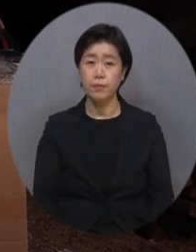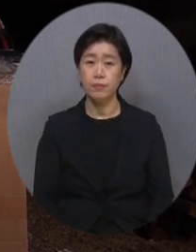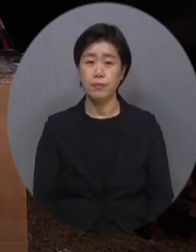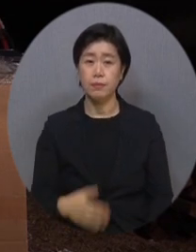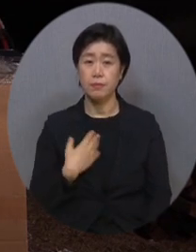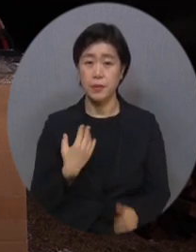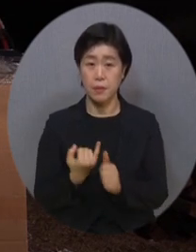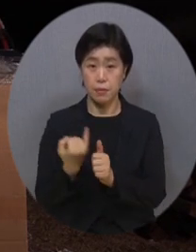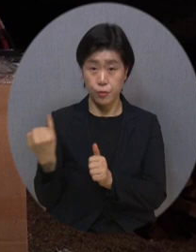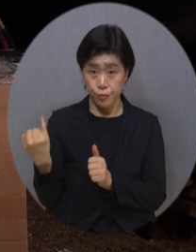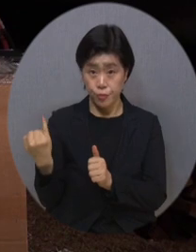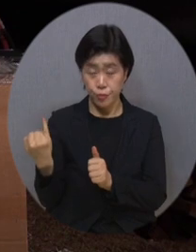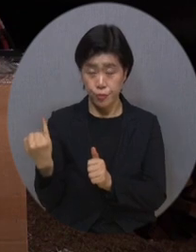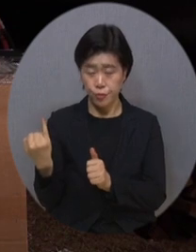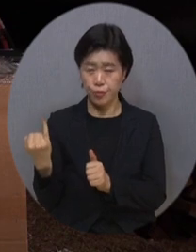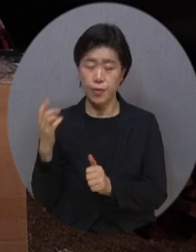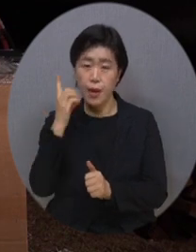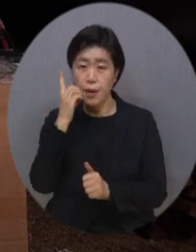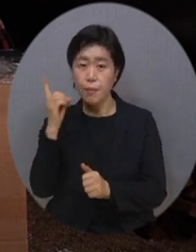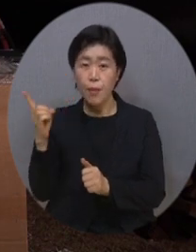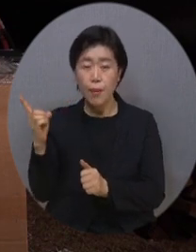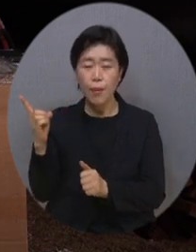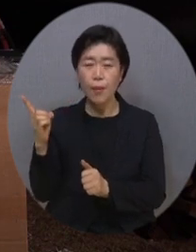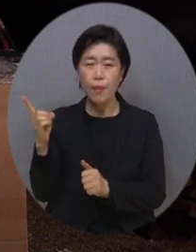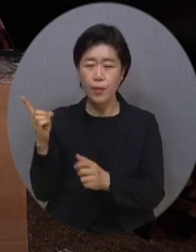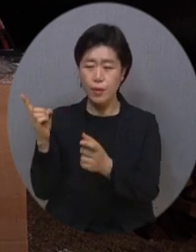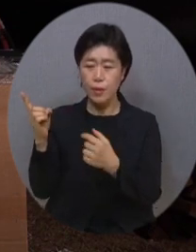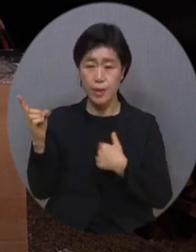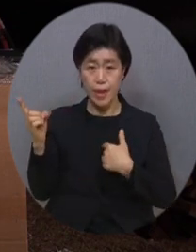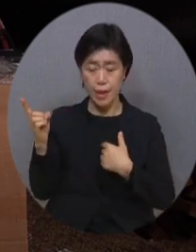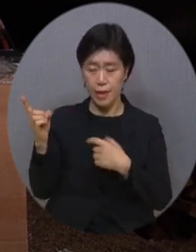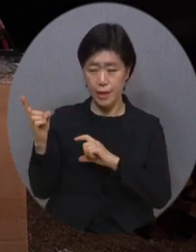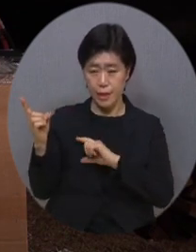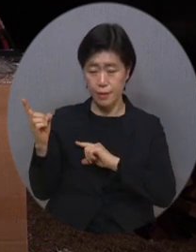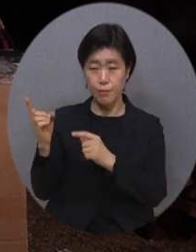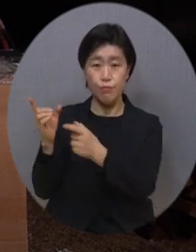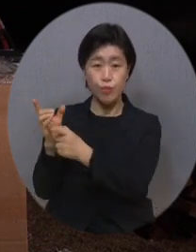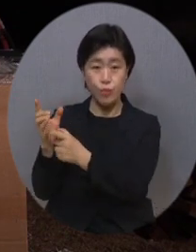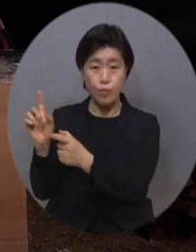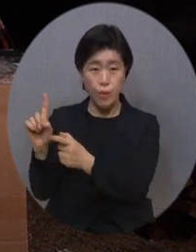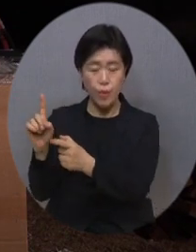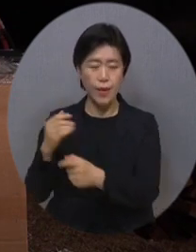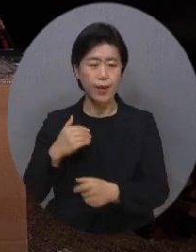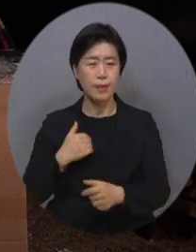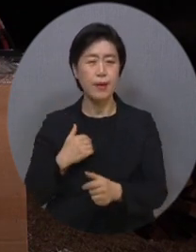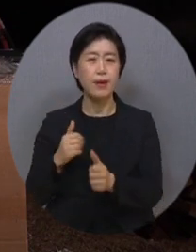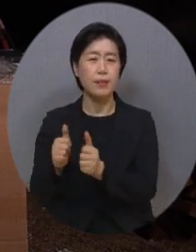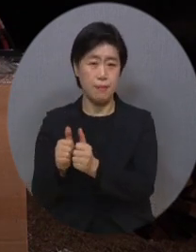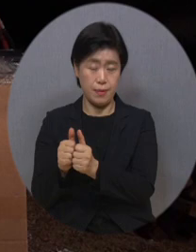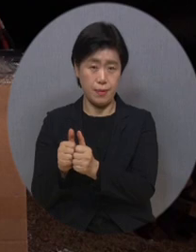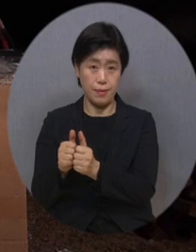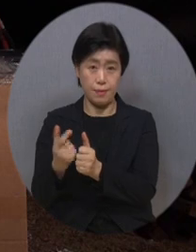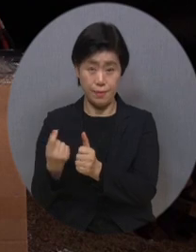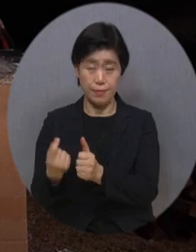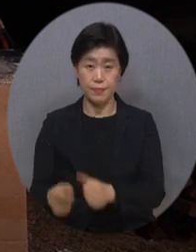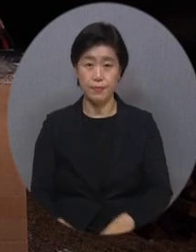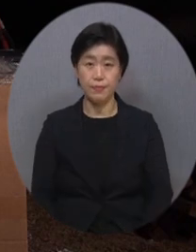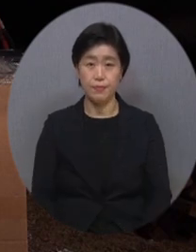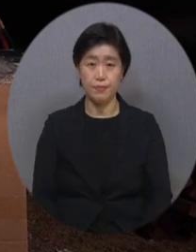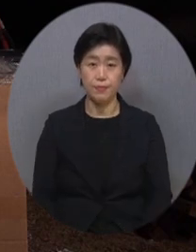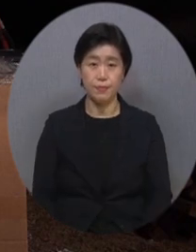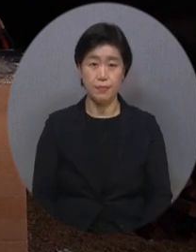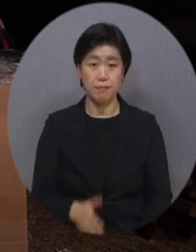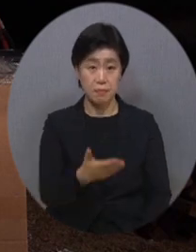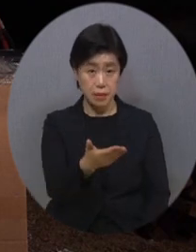와이프가 나를 내 남편이라고 딱 저장해놨잖아. 그대들은 뭘로 저장해놨어? 나는 아마 당신은